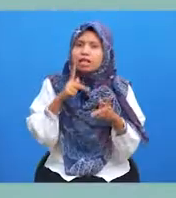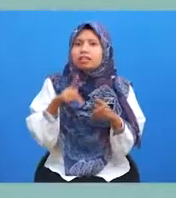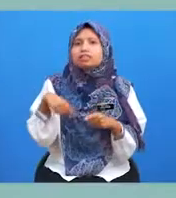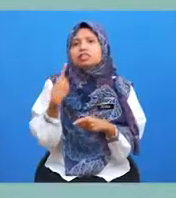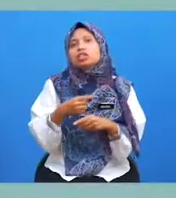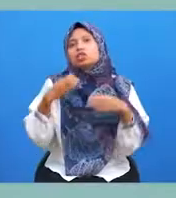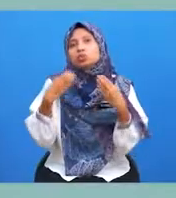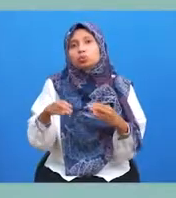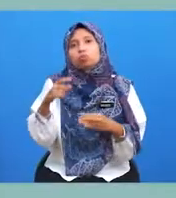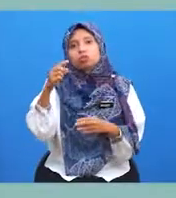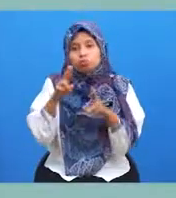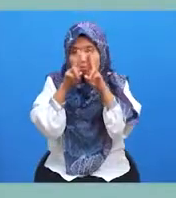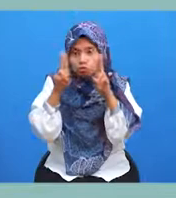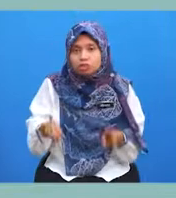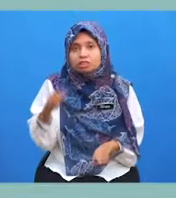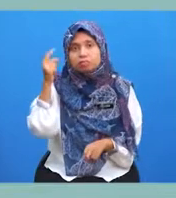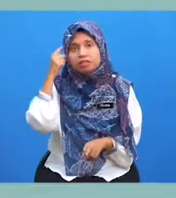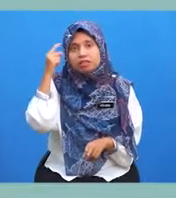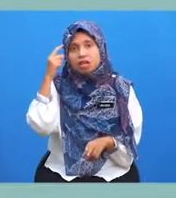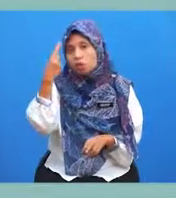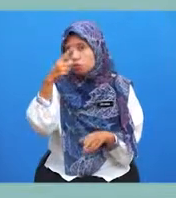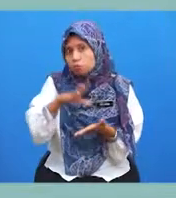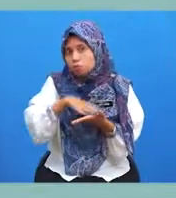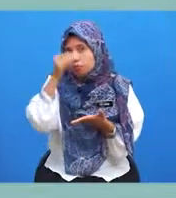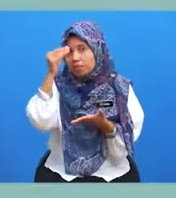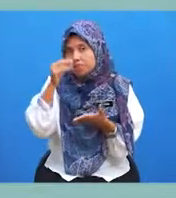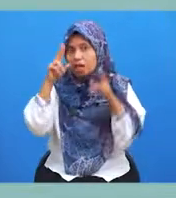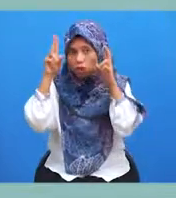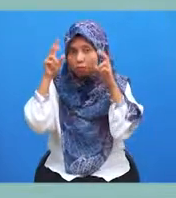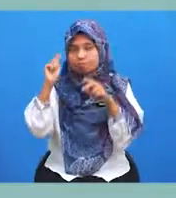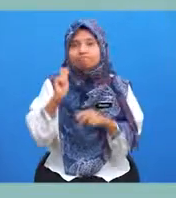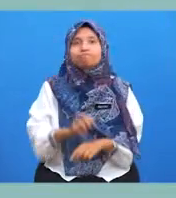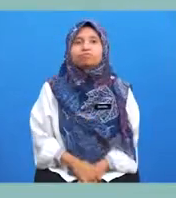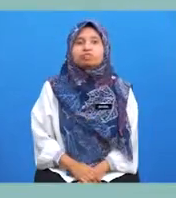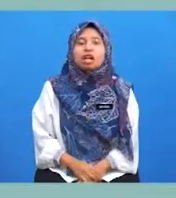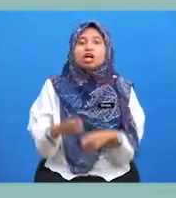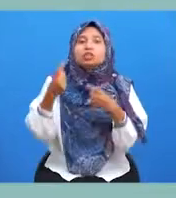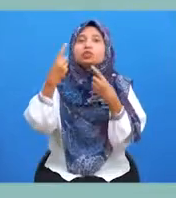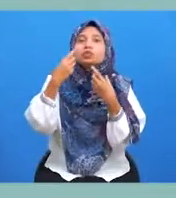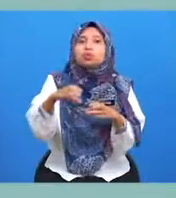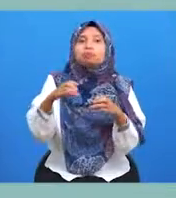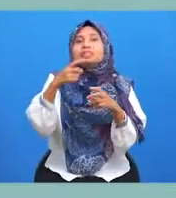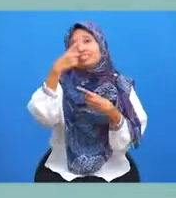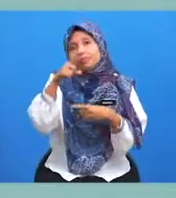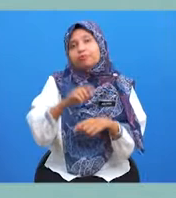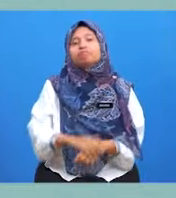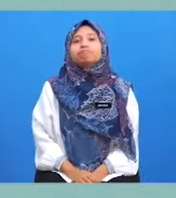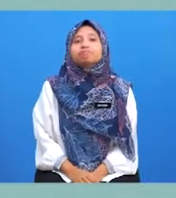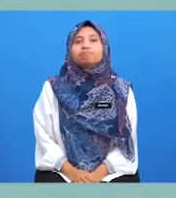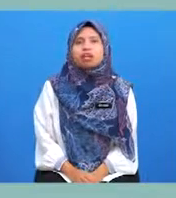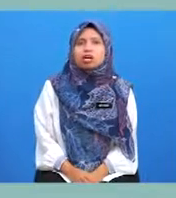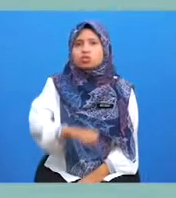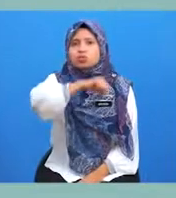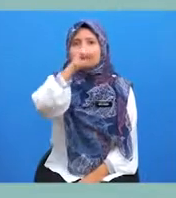cuba uji minda bagi pembelajaran topik itu tadi? Cuba jawab ya, murid-murid.